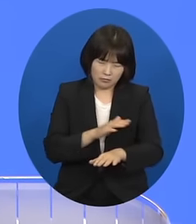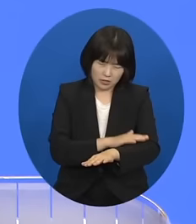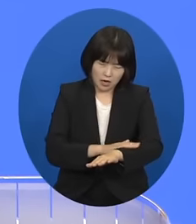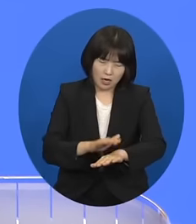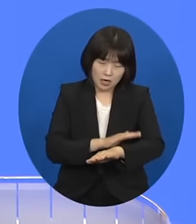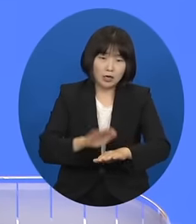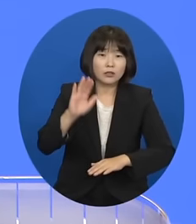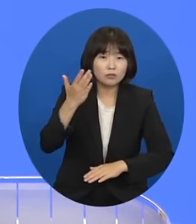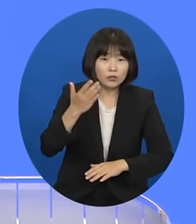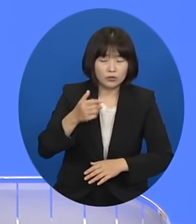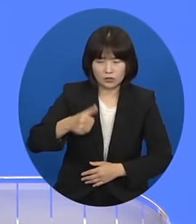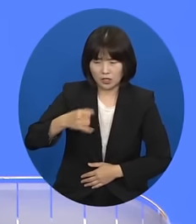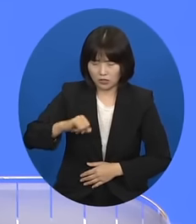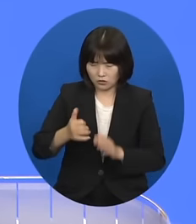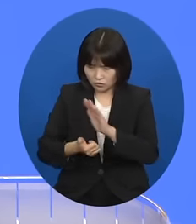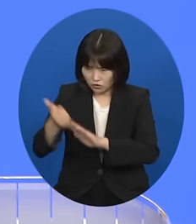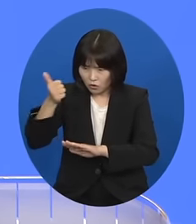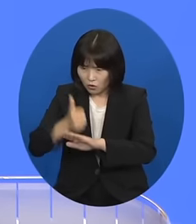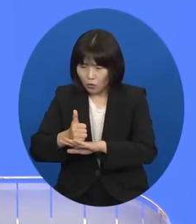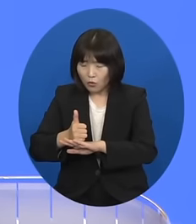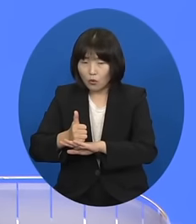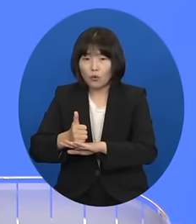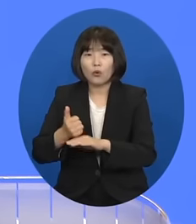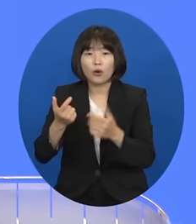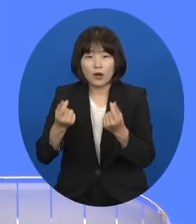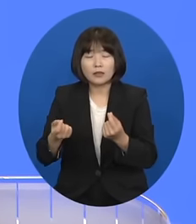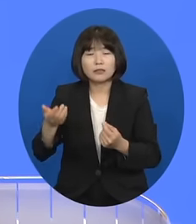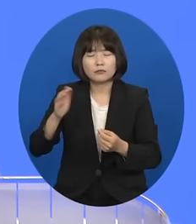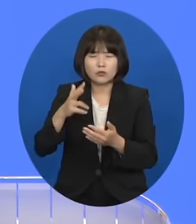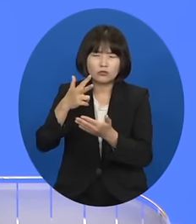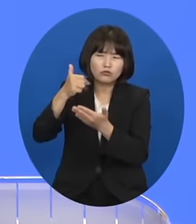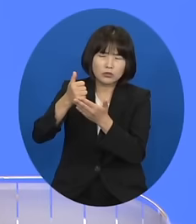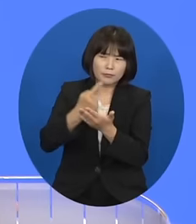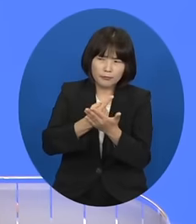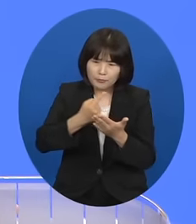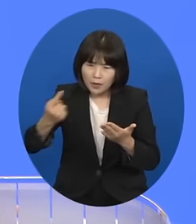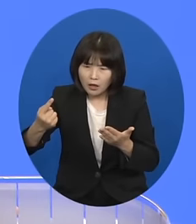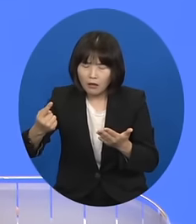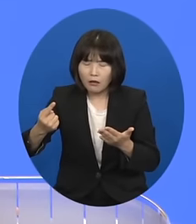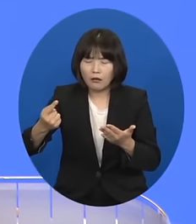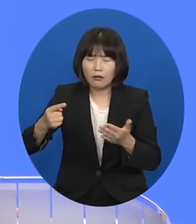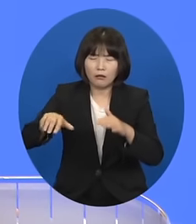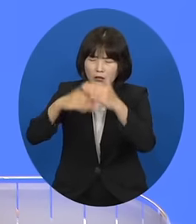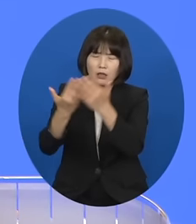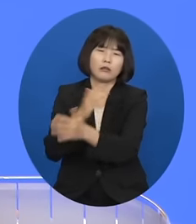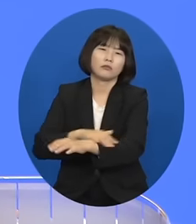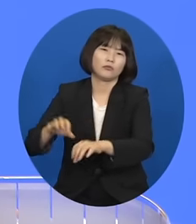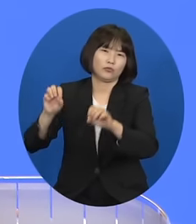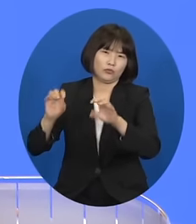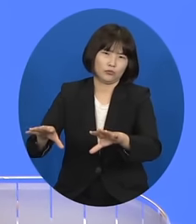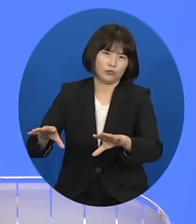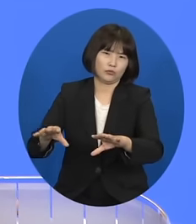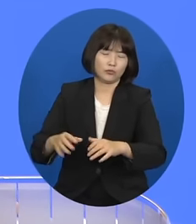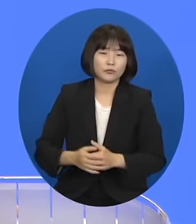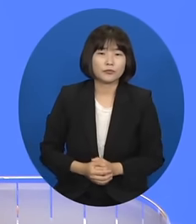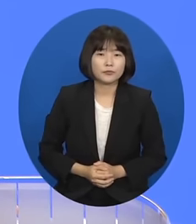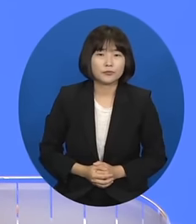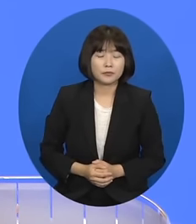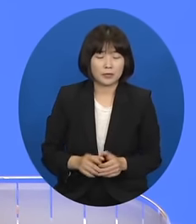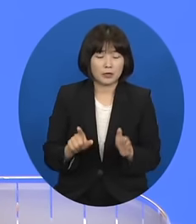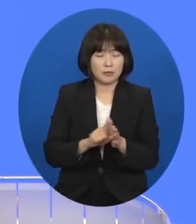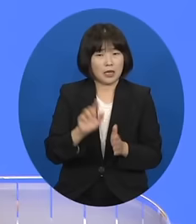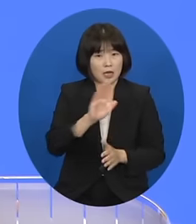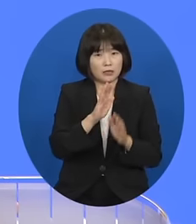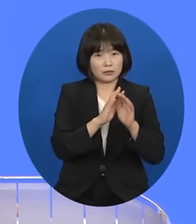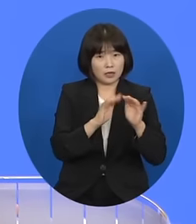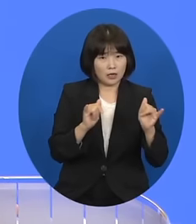자녀가 세상에서 성공하는 것처럼 보여도 주님을 떠나 있다면, 주님이 없다면 다 헛수고라는 것입니다. 안 믿는 이들이 더